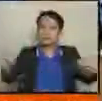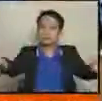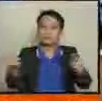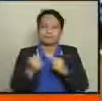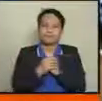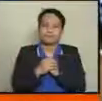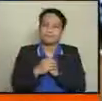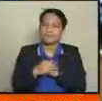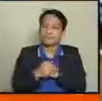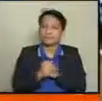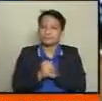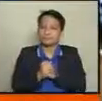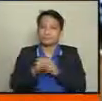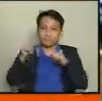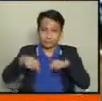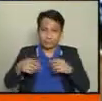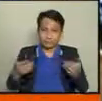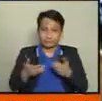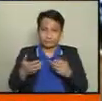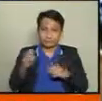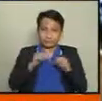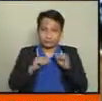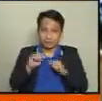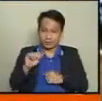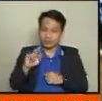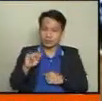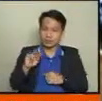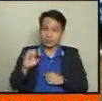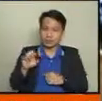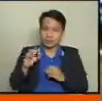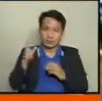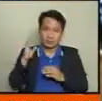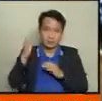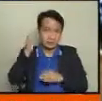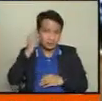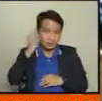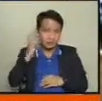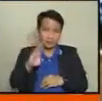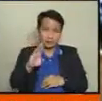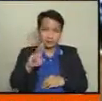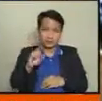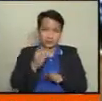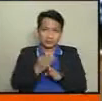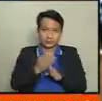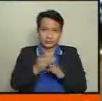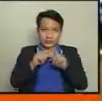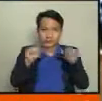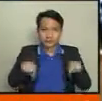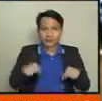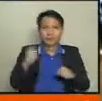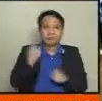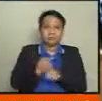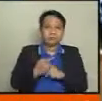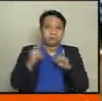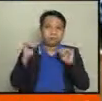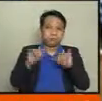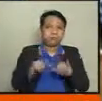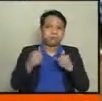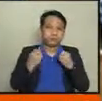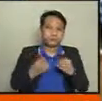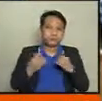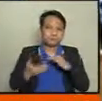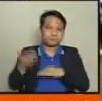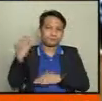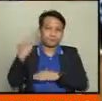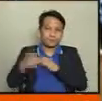Yes, Lord. Nandito nga tayo ngayon sa Araneta City Bus Terminal. At tama ka, maraming mga pasahero ngayon ang nandito. Pero kumpara sa mga